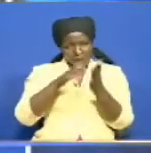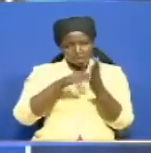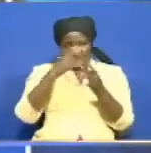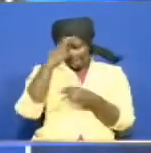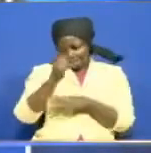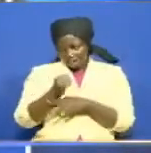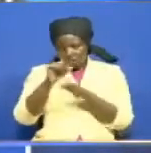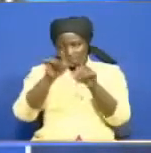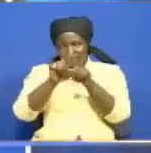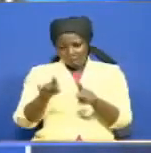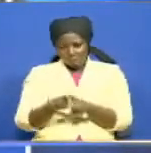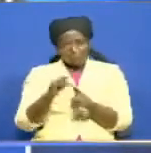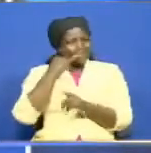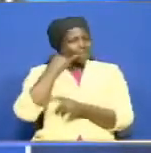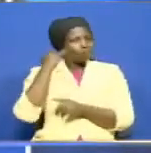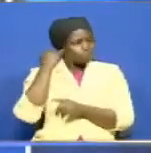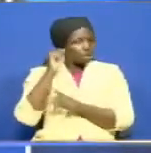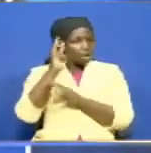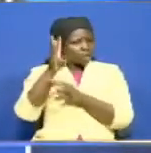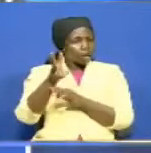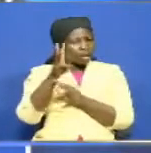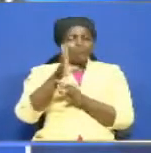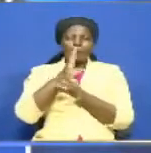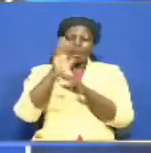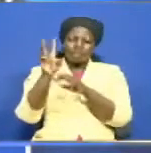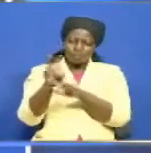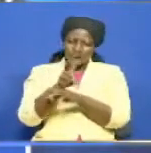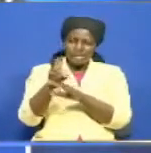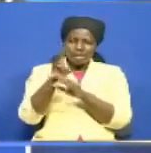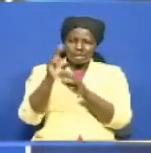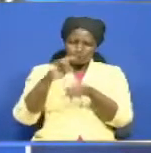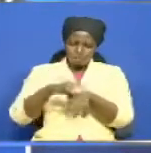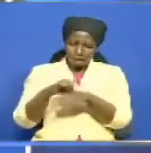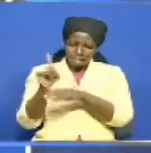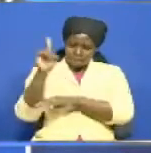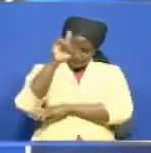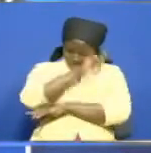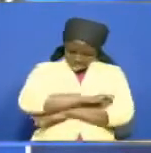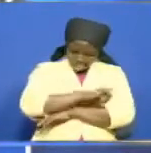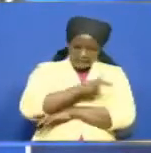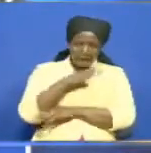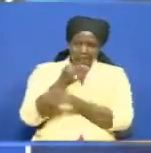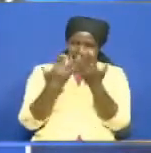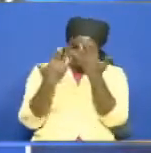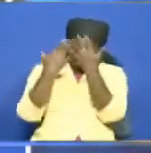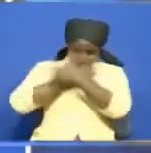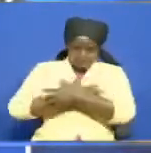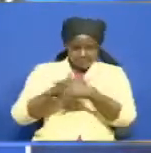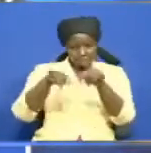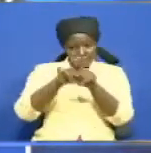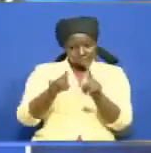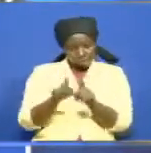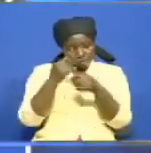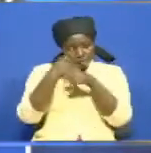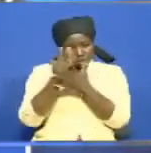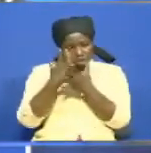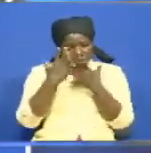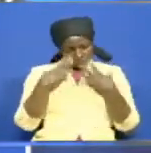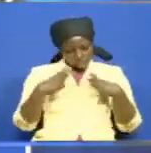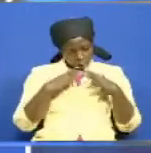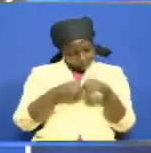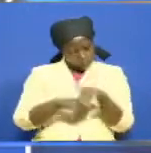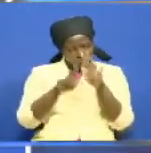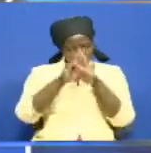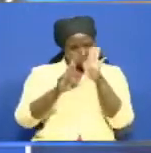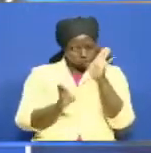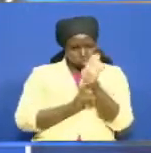hali kadhalika Nakuru vitasimamiwa usiku na mchana ili kuhakikisha uzingatiaji kamili wa kanuni za kuzuia